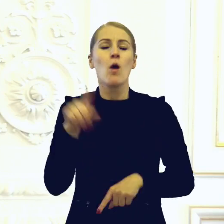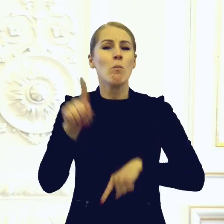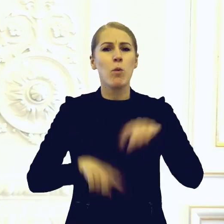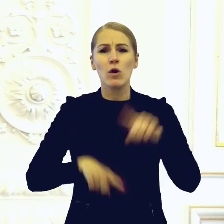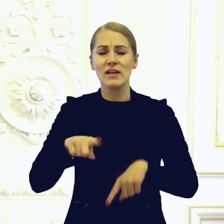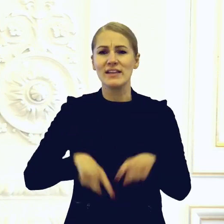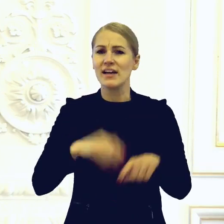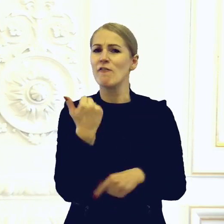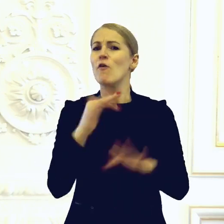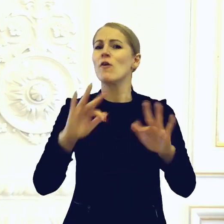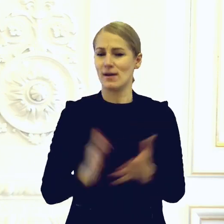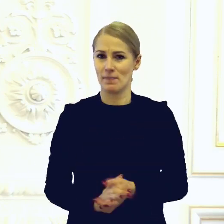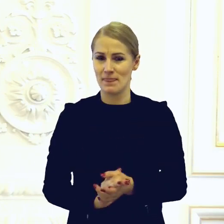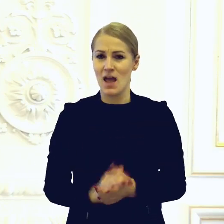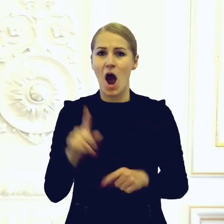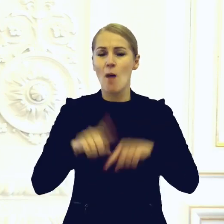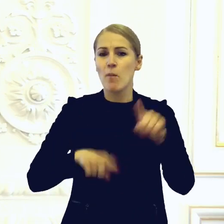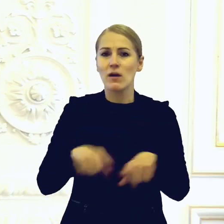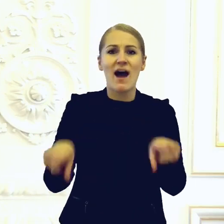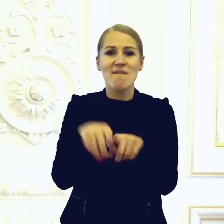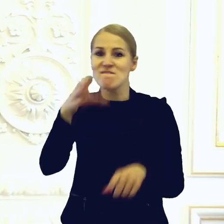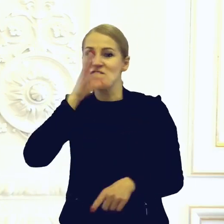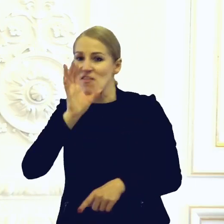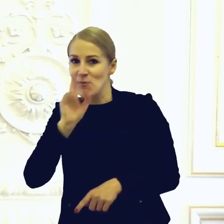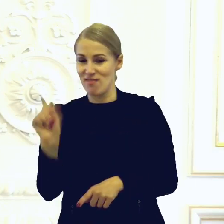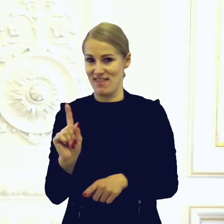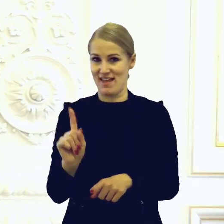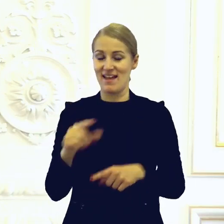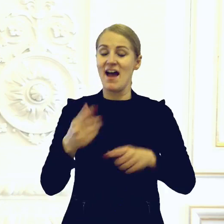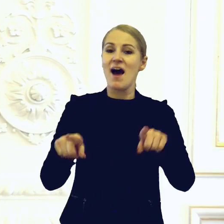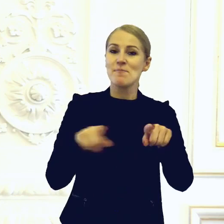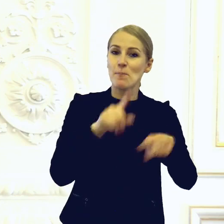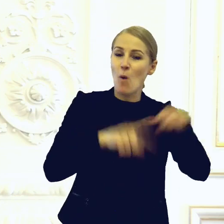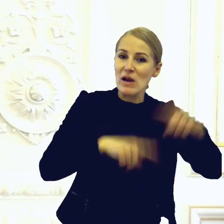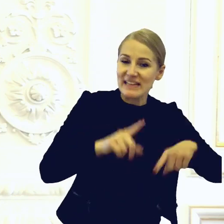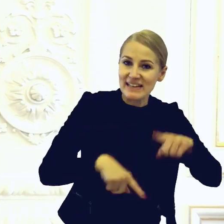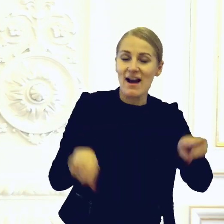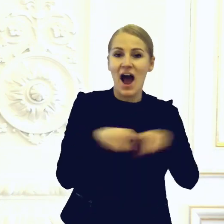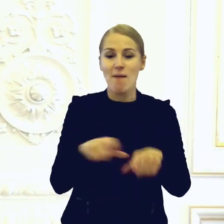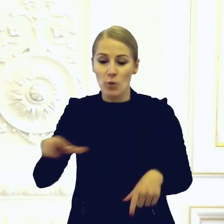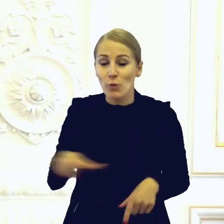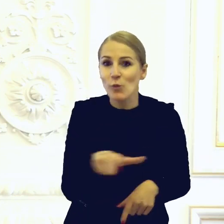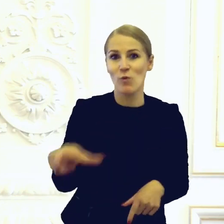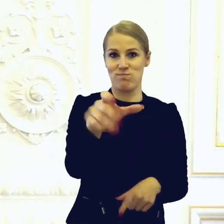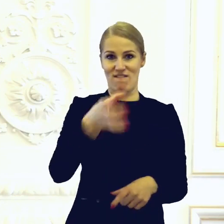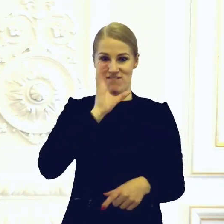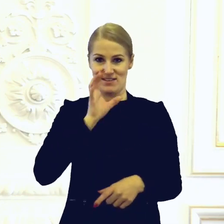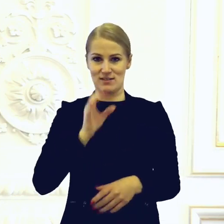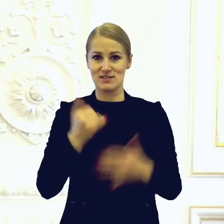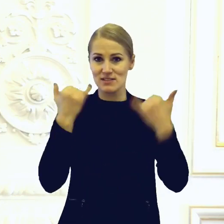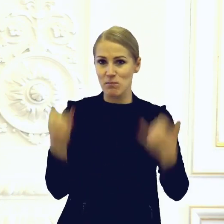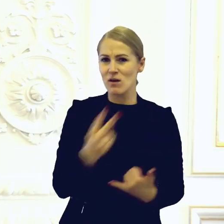kažkokia tai stovinčio vandens telkinys, tai yra upė. Ir šiandien, kuomet aš matau, kad